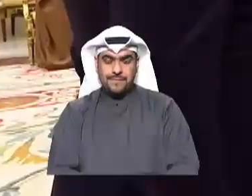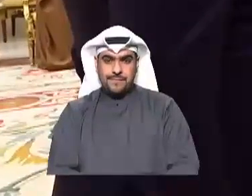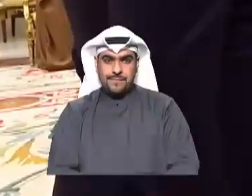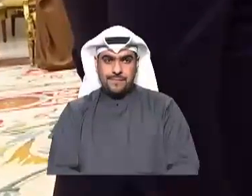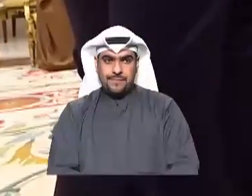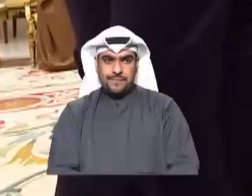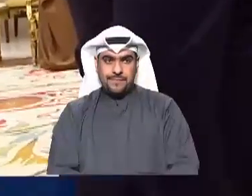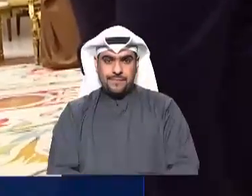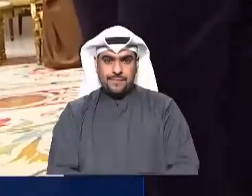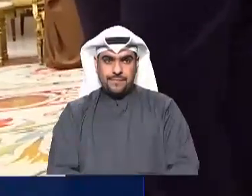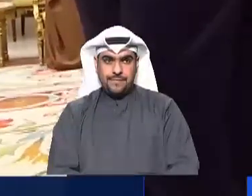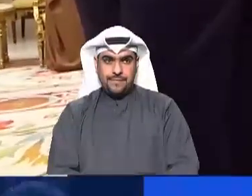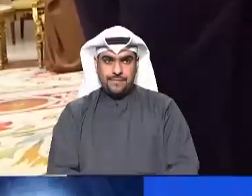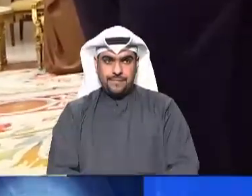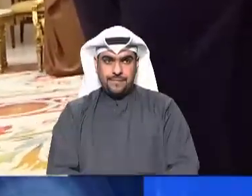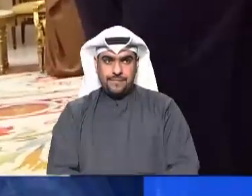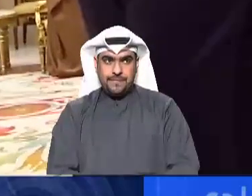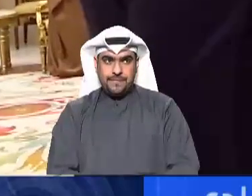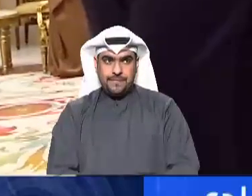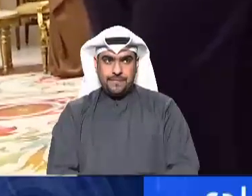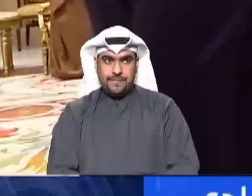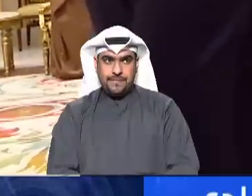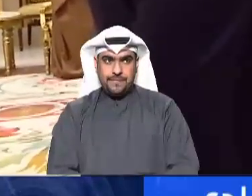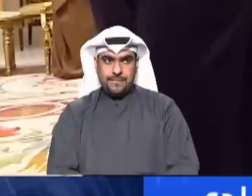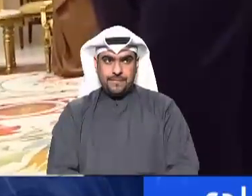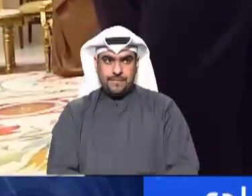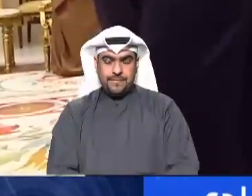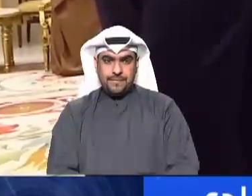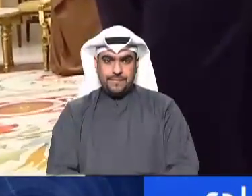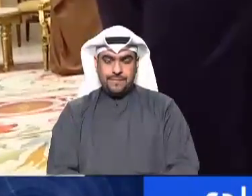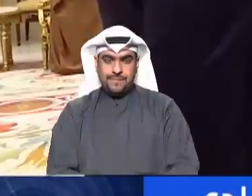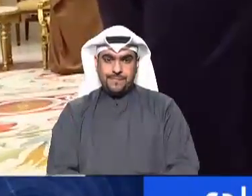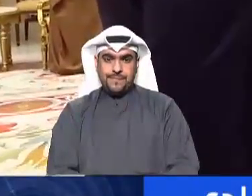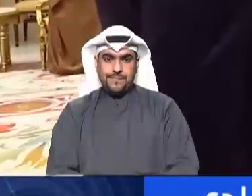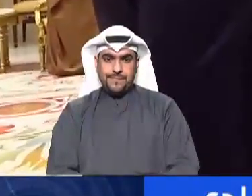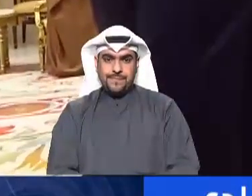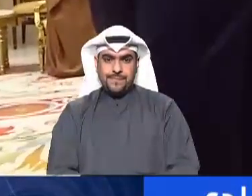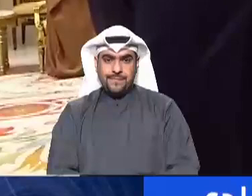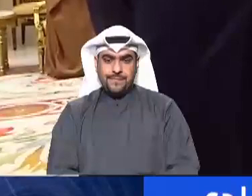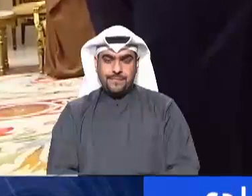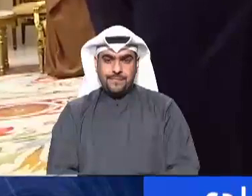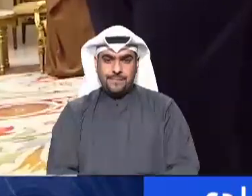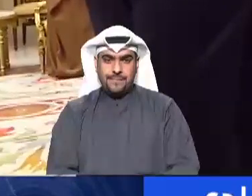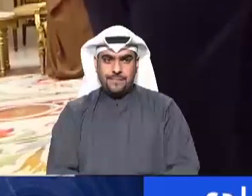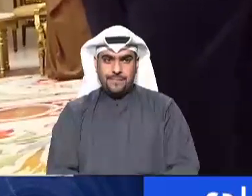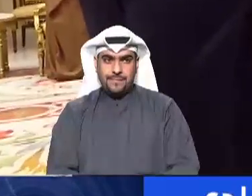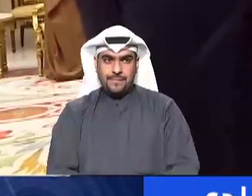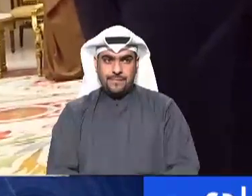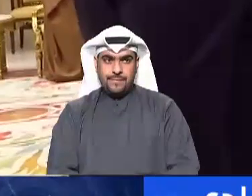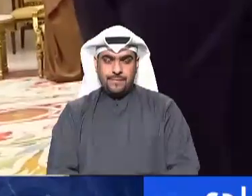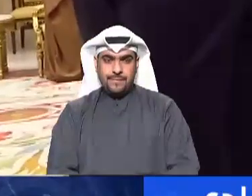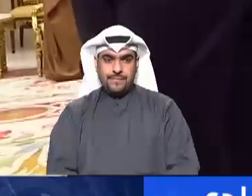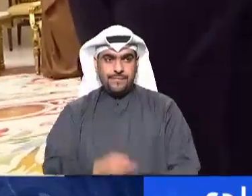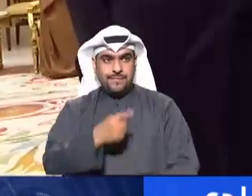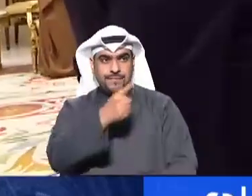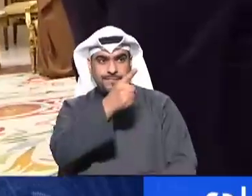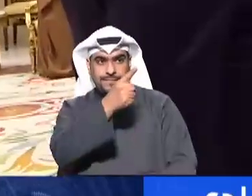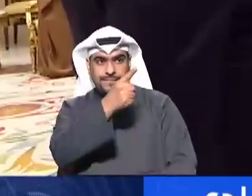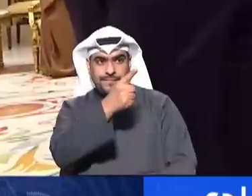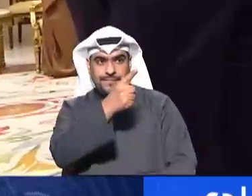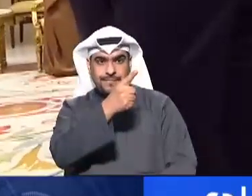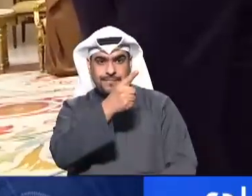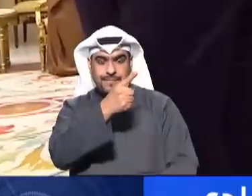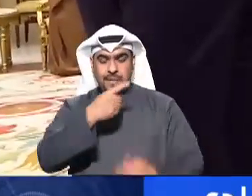Son Excellence le professeur Akal Tadira m'accrédite auprès de l'émir de l'État du Koweït. إن فخامة الرئيس ينقل إلى